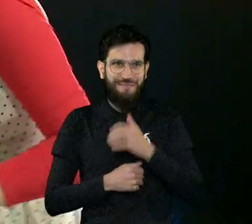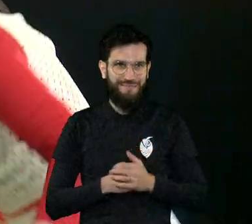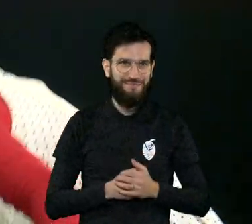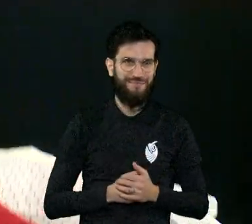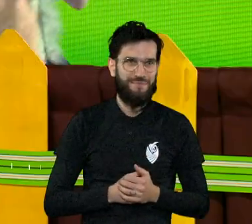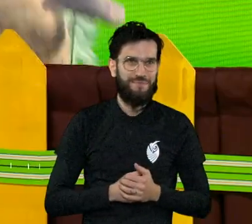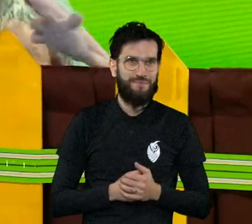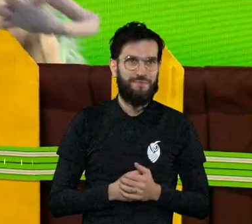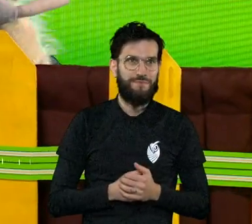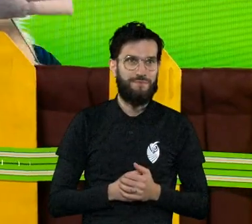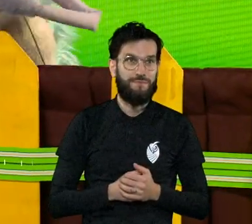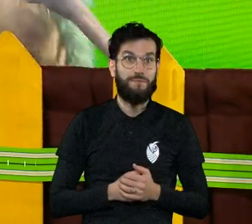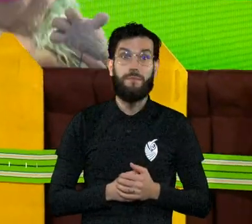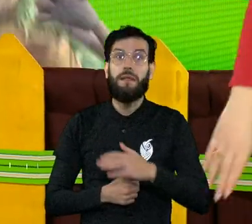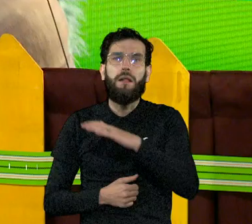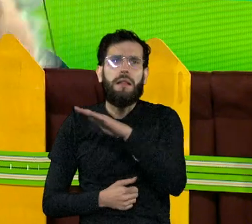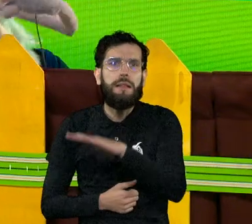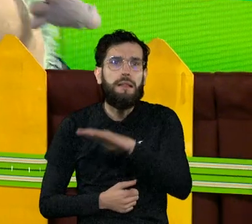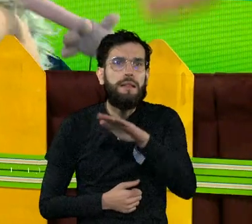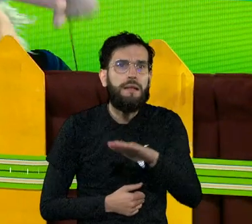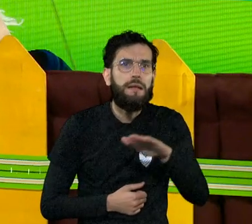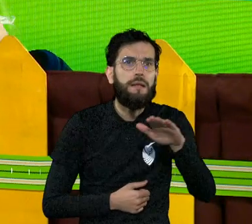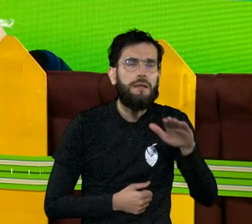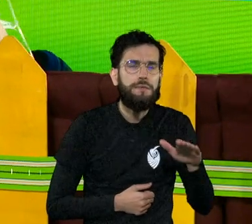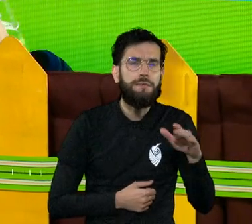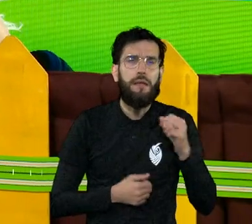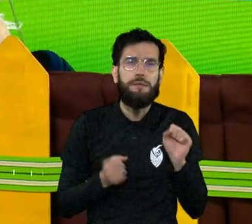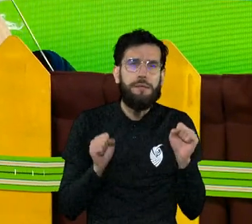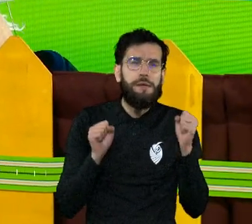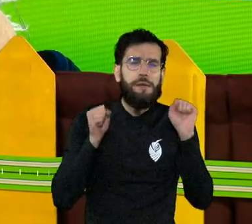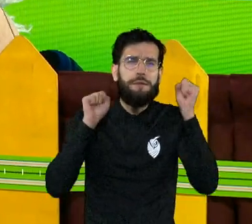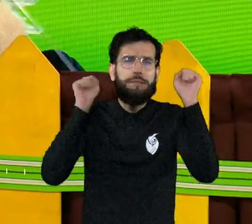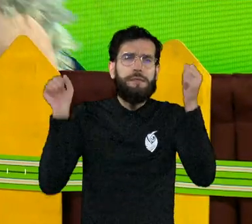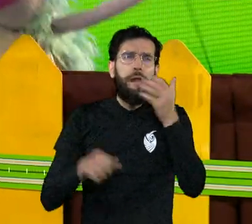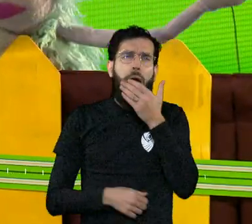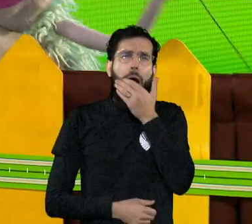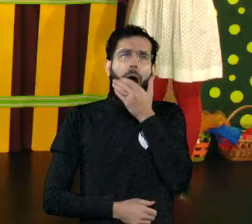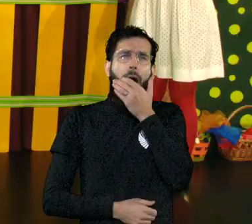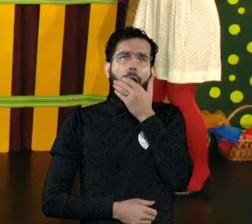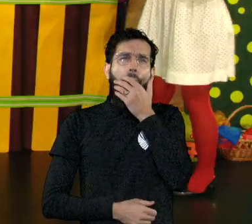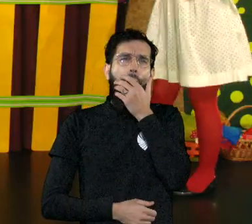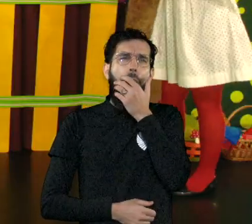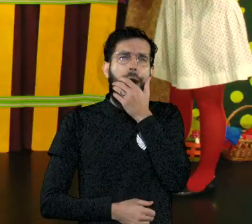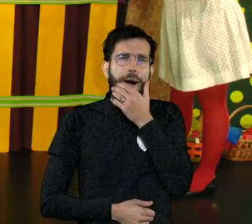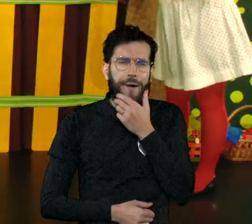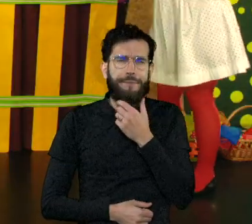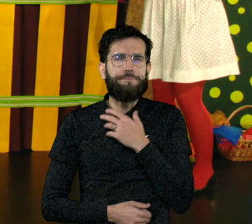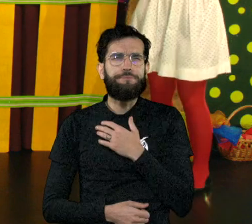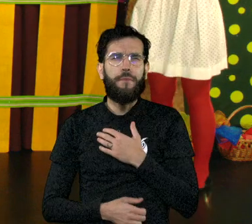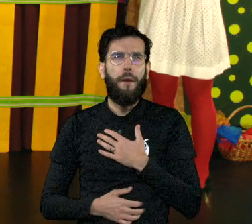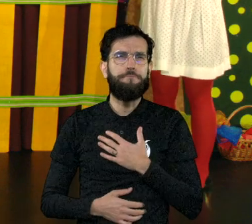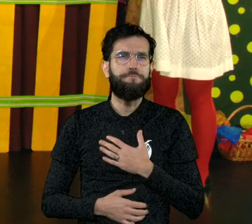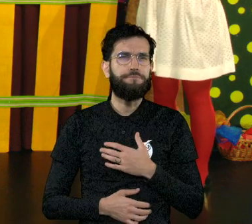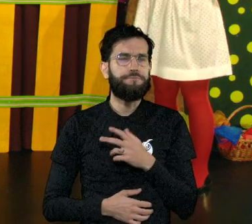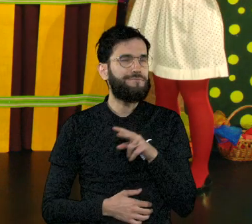Trdla! Deti stali, zazývali, na